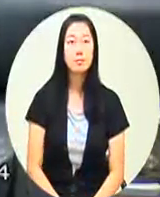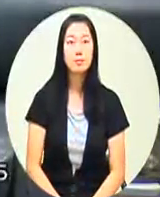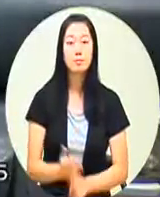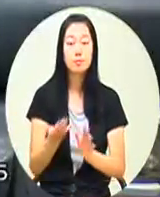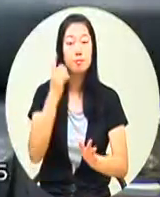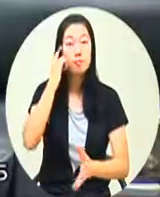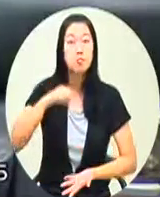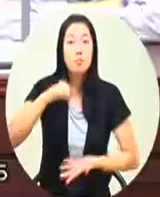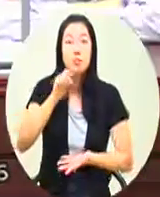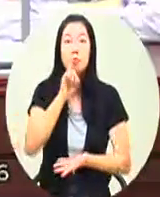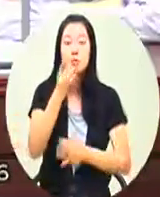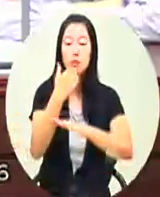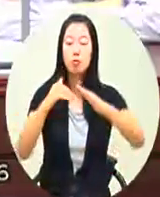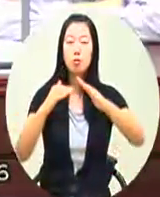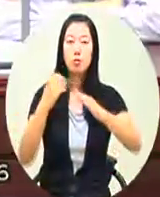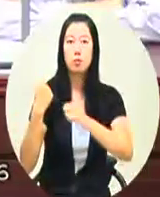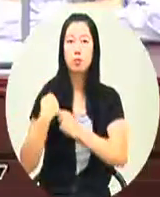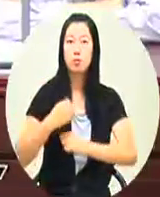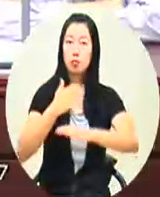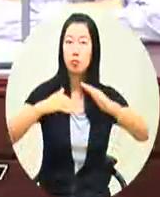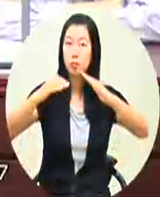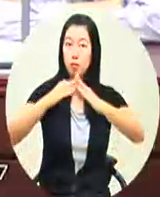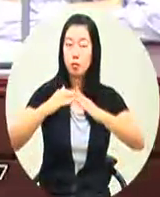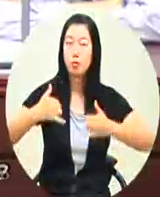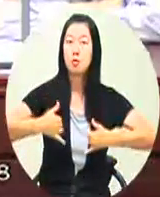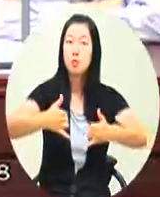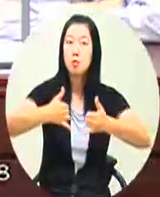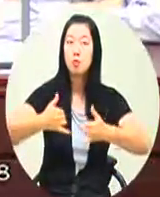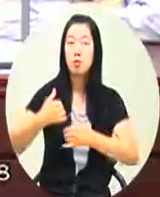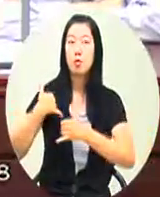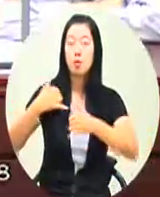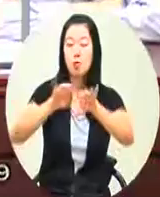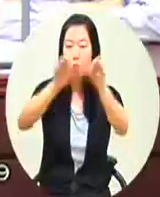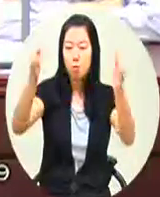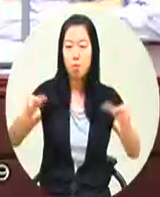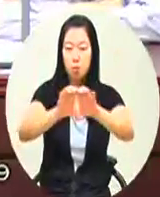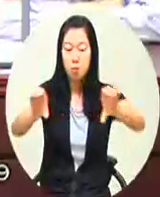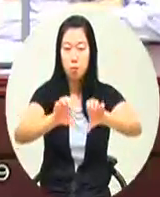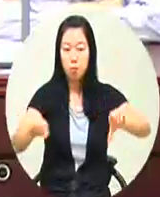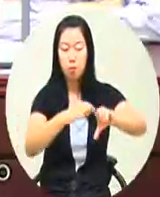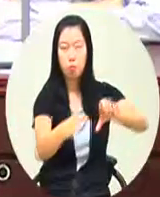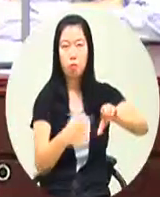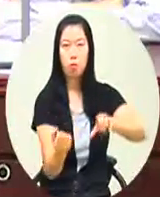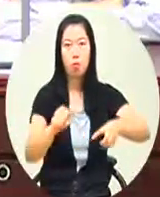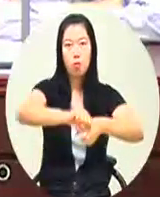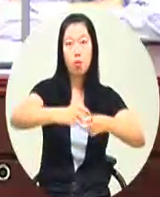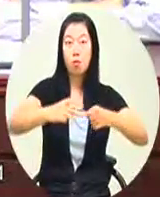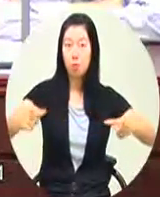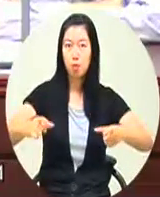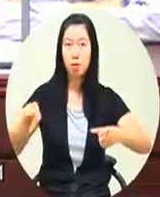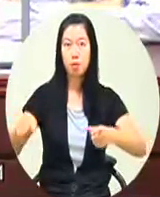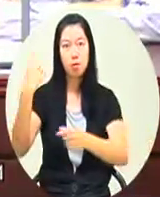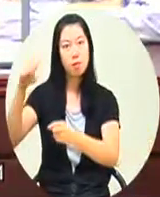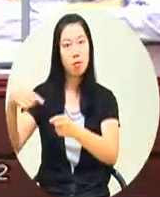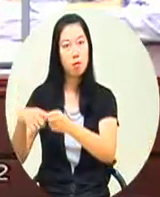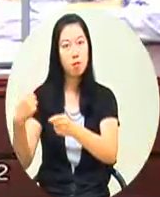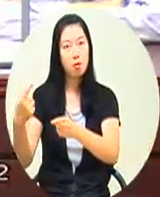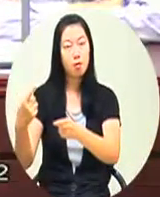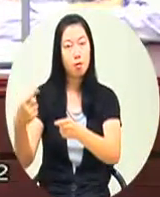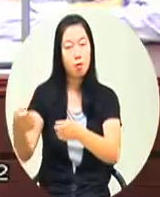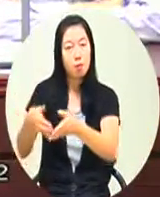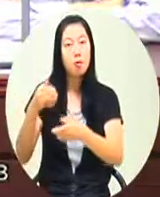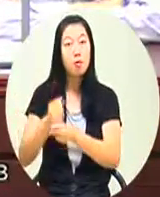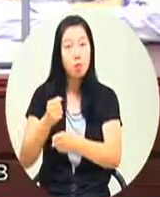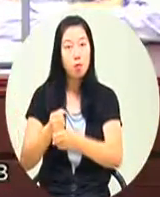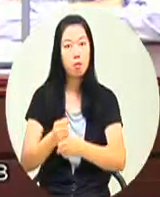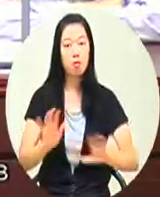到的军校路的乡涵那个涵管加大，那个算是可能是明年度来执行。 是。 那